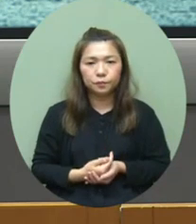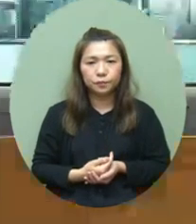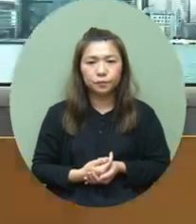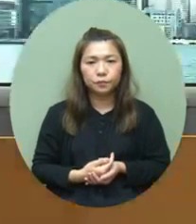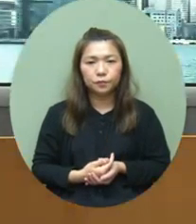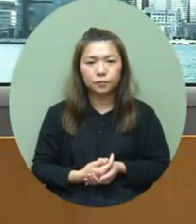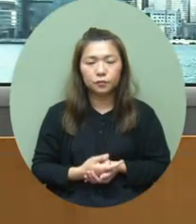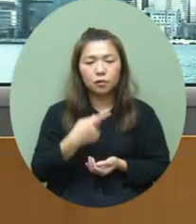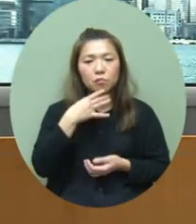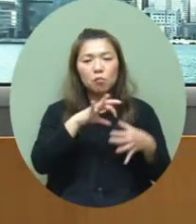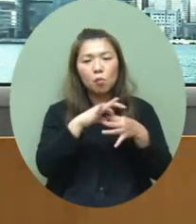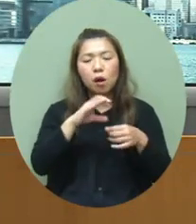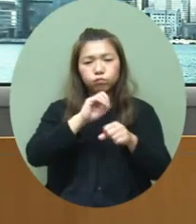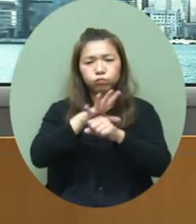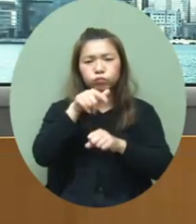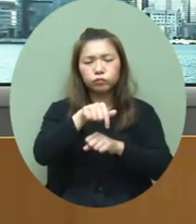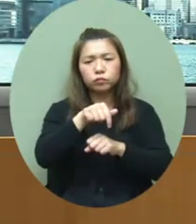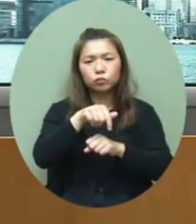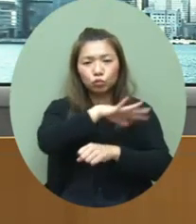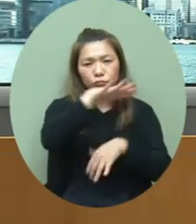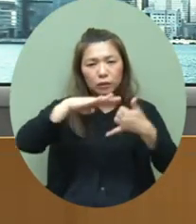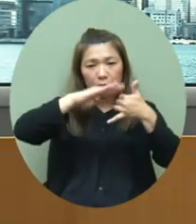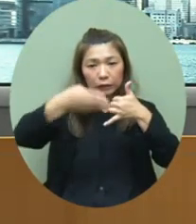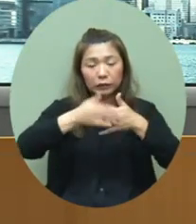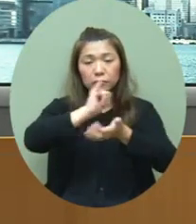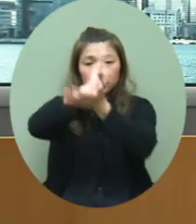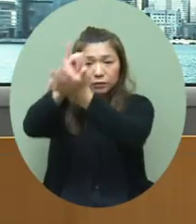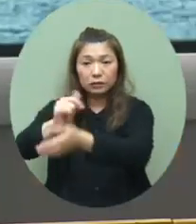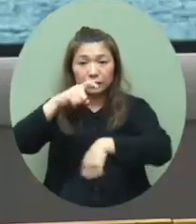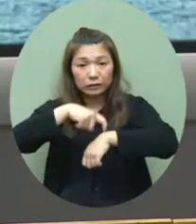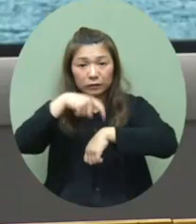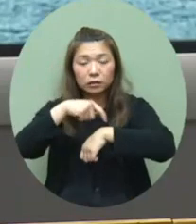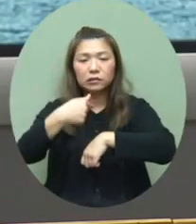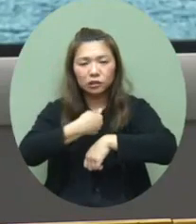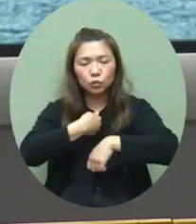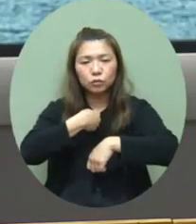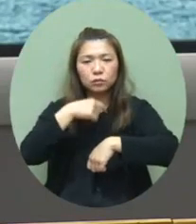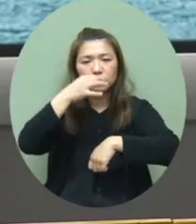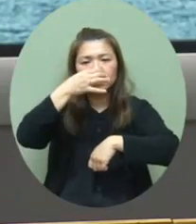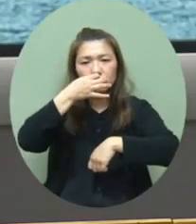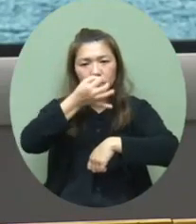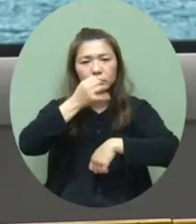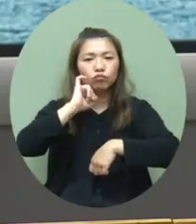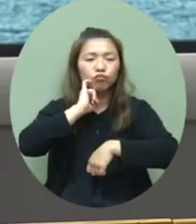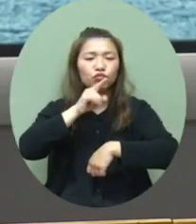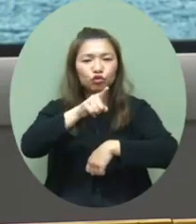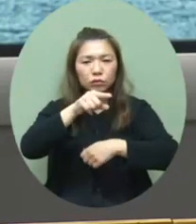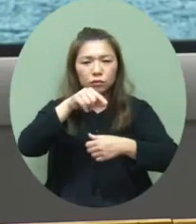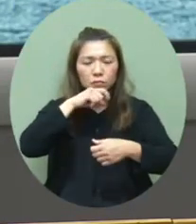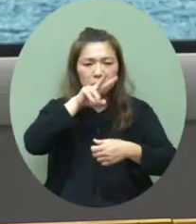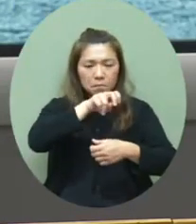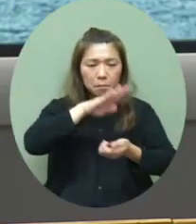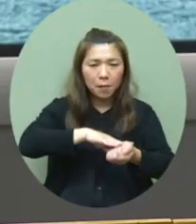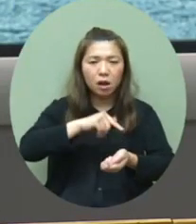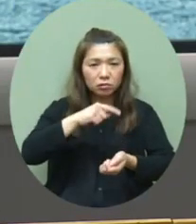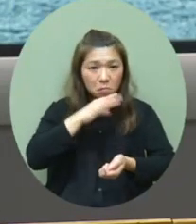因應疫情嘅關係啦，咁所有產婦入院嘅時候咧，都需要接受冠狀病毒嗰個篩查。